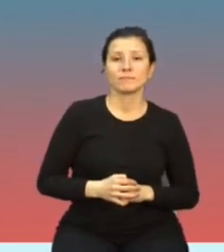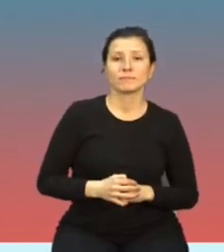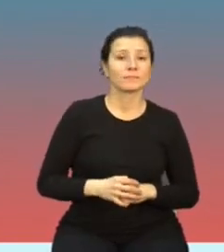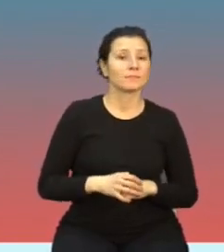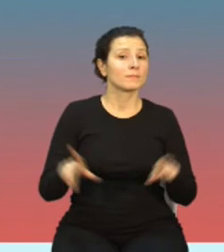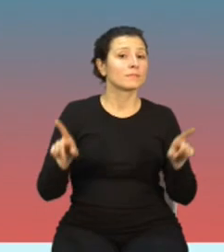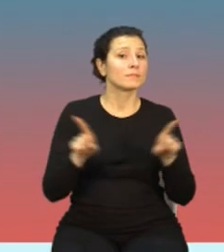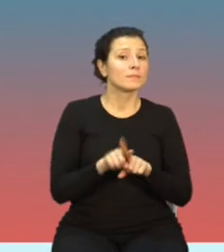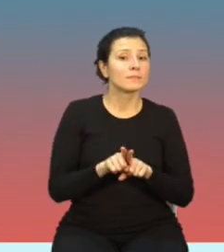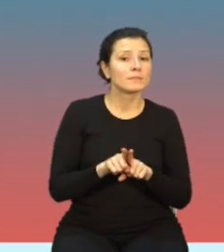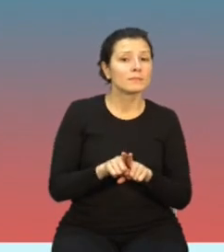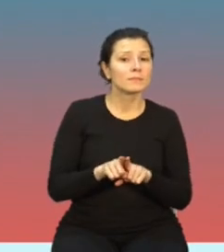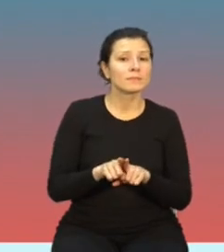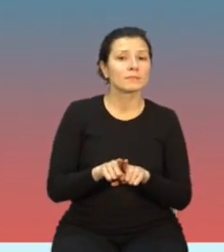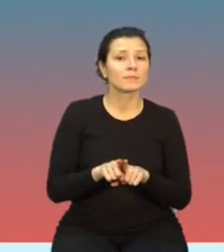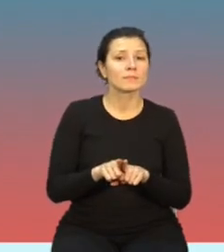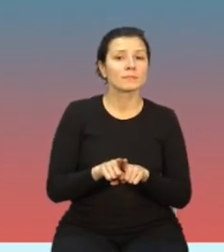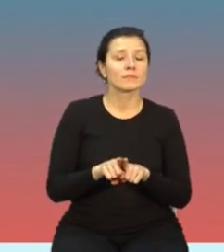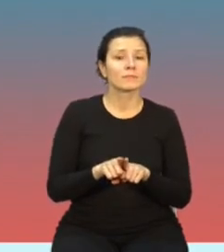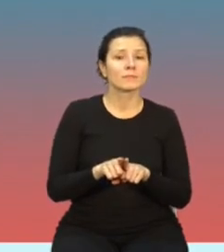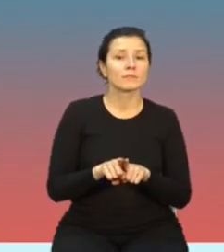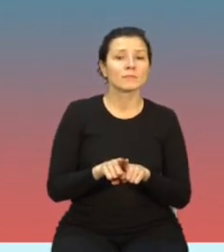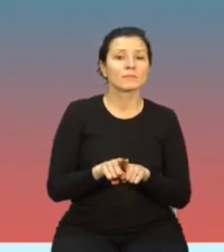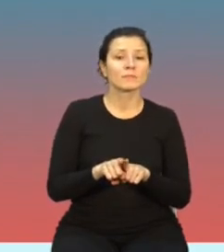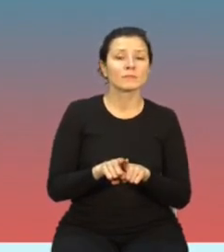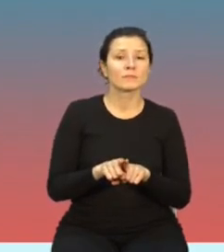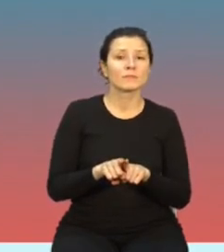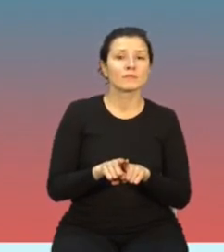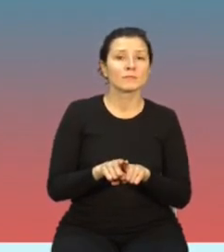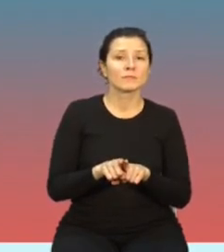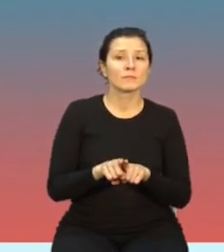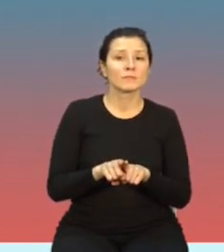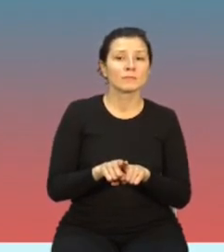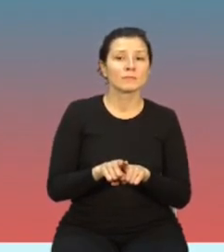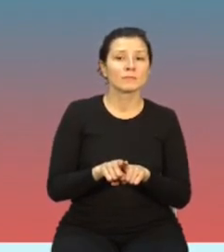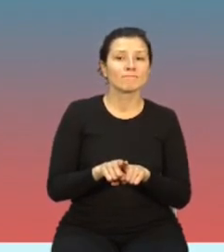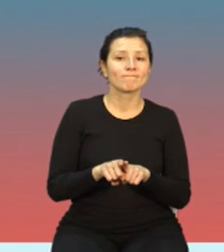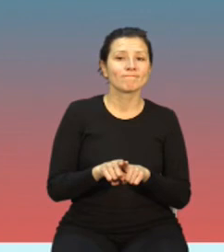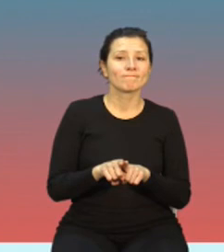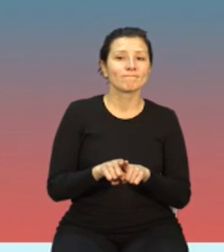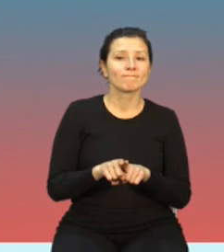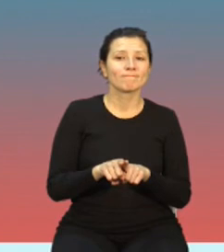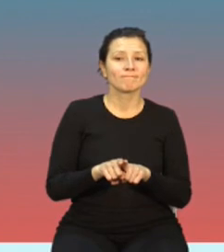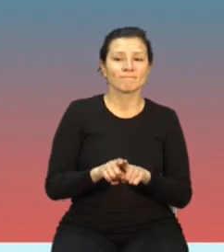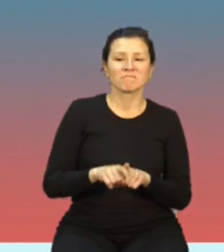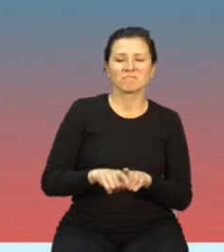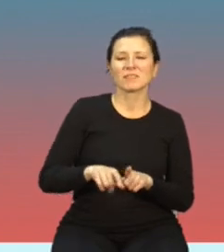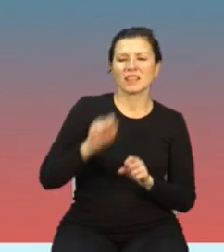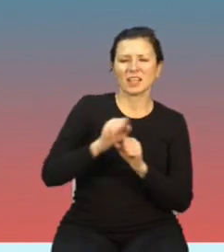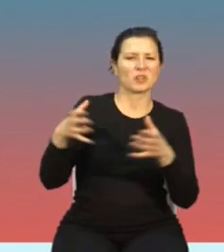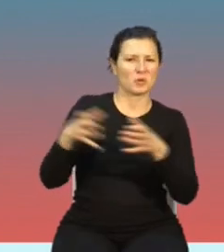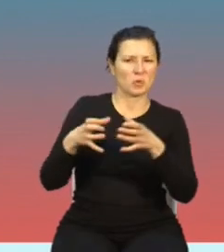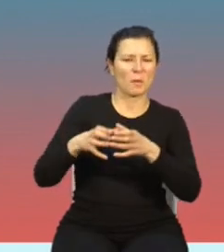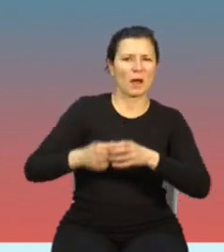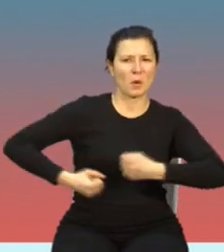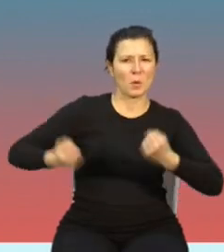też mamy też dość prężnie działających przeciwników 5G. Oni